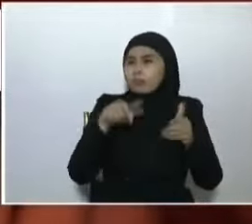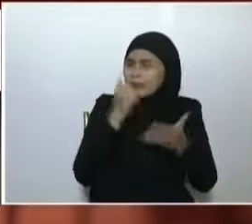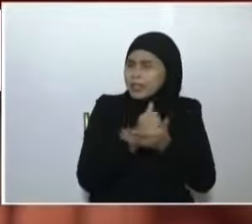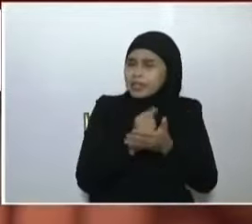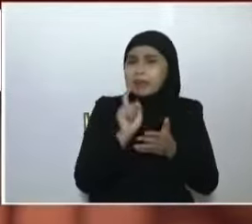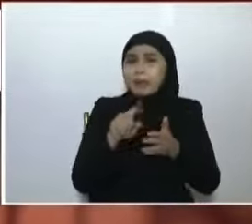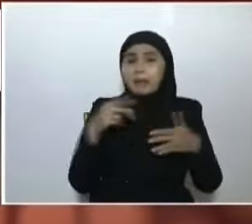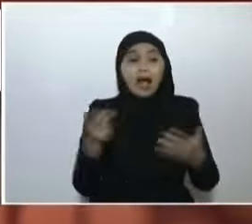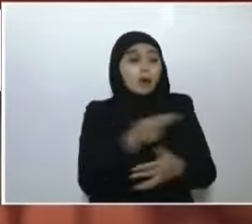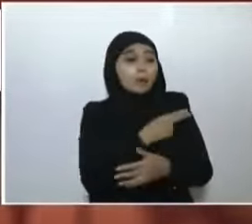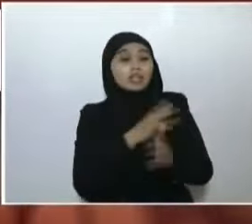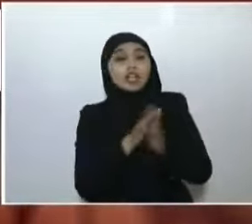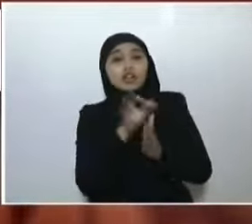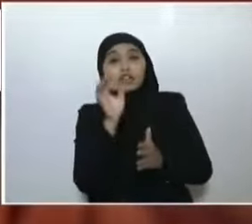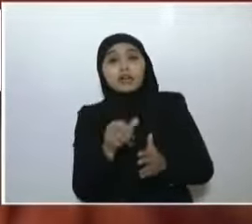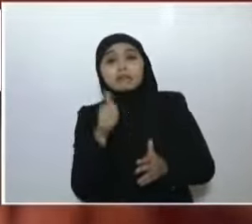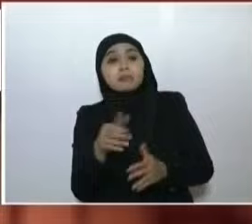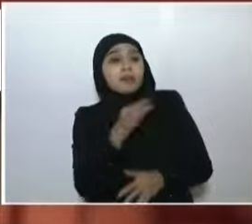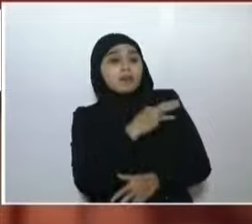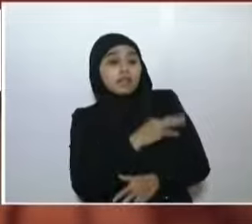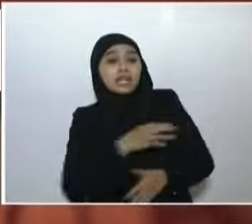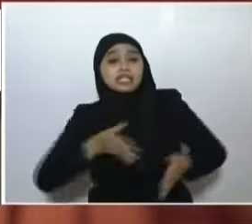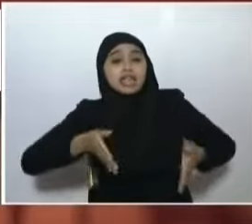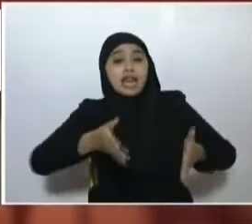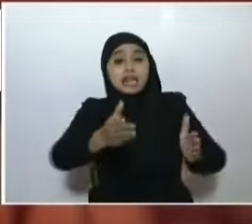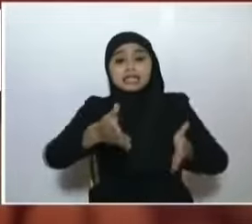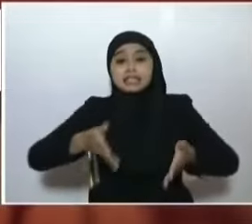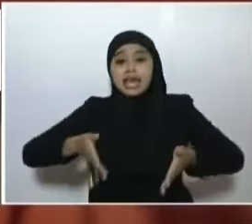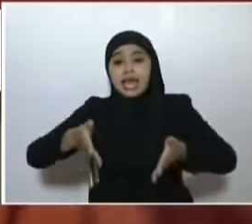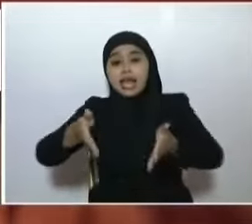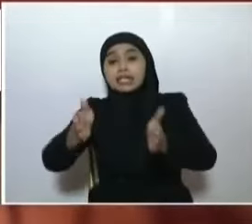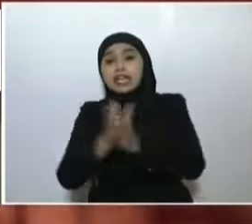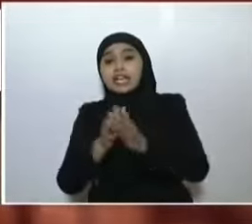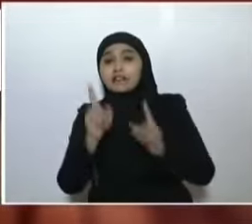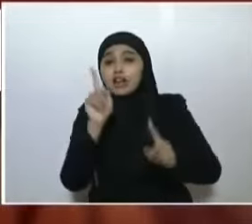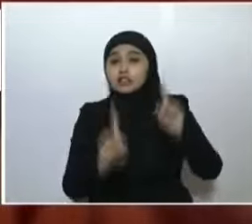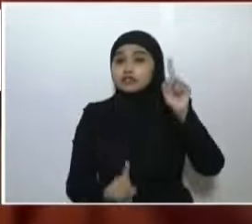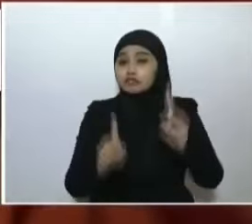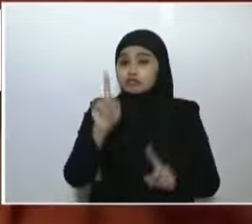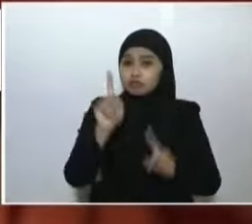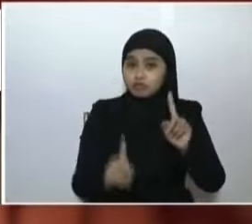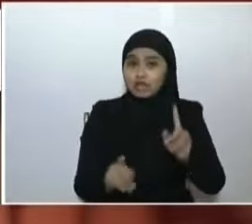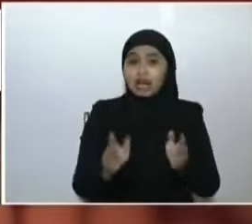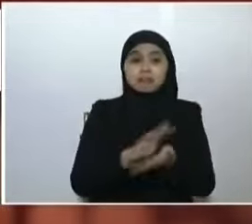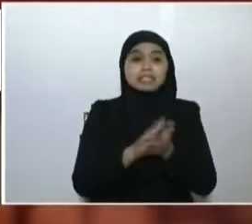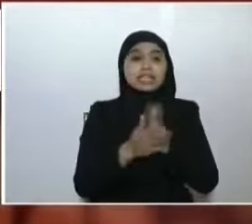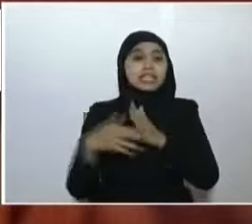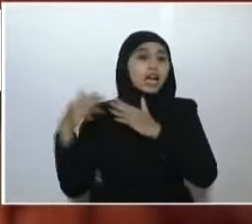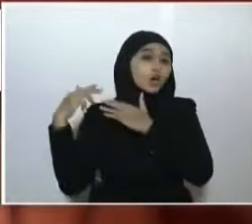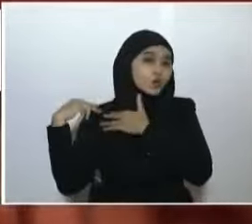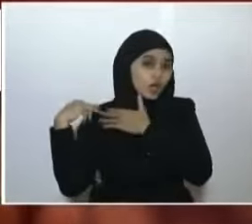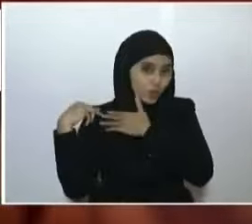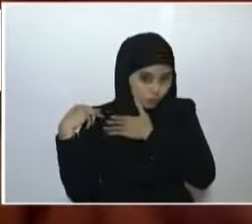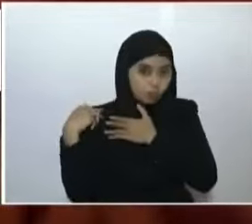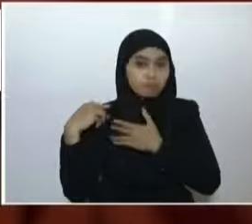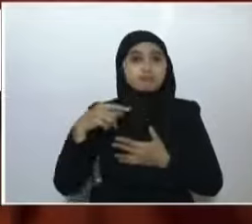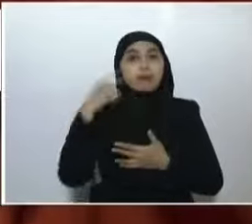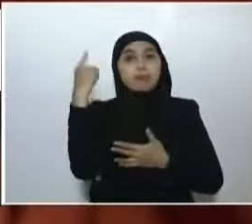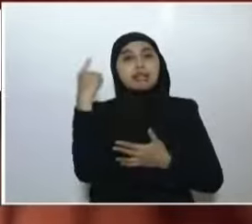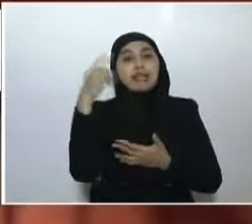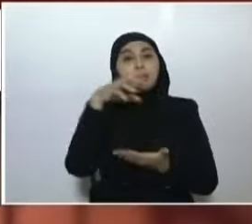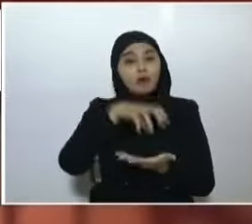juga bisa memanfaatkan jalan jalan atau infrastruktur yang menjadi tanggung jawab dari ee provinsi